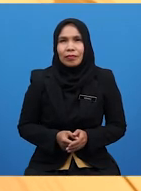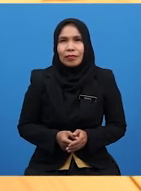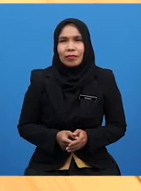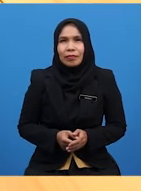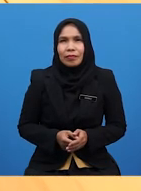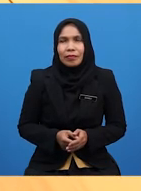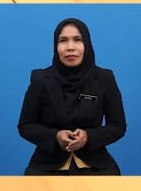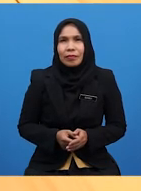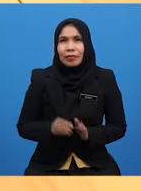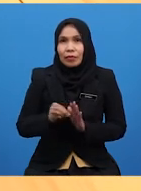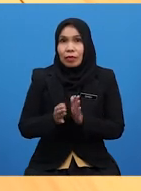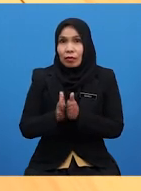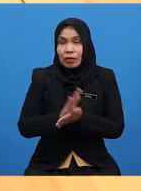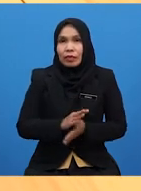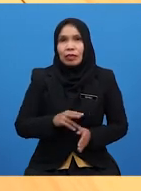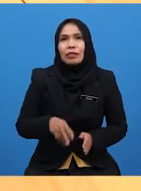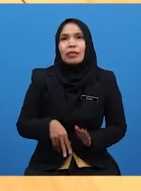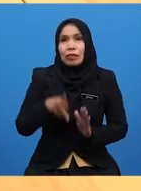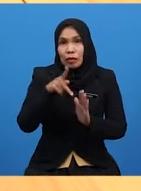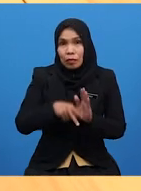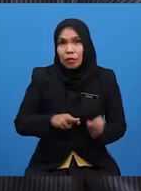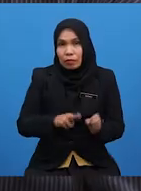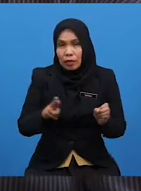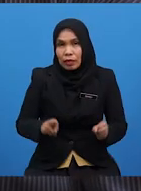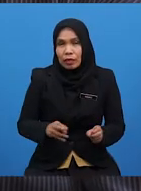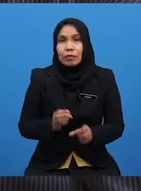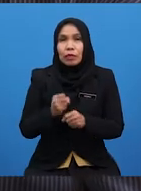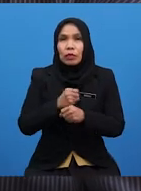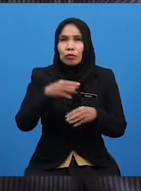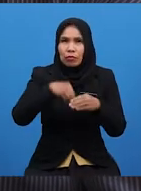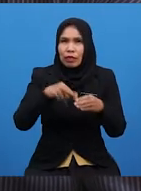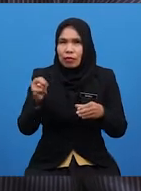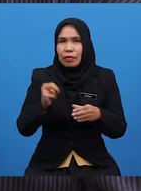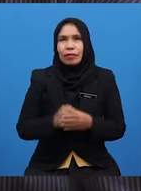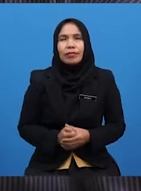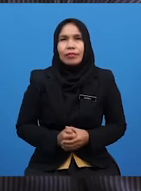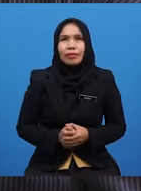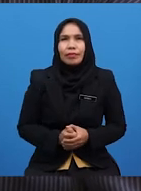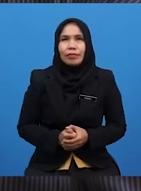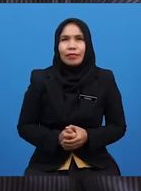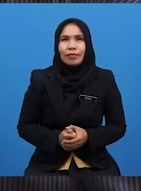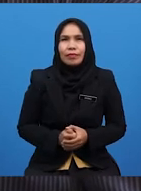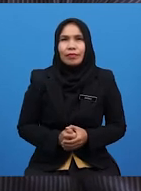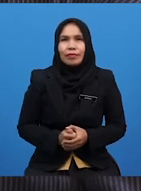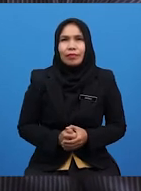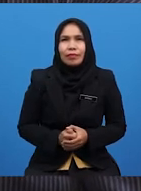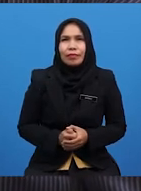gitu dalam ini bukanlah secondary punya kos atau secondary punya cewe